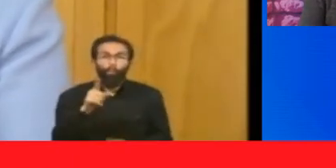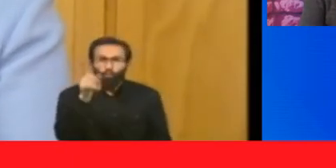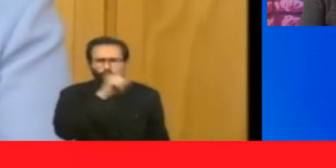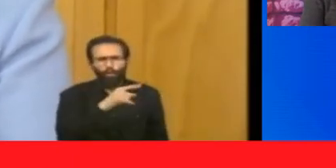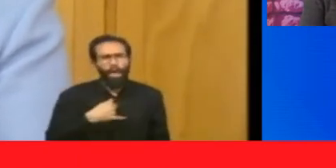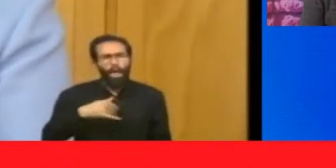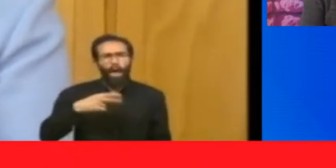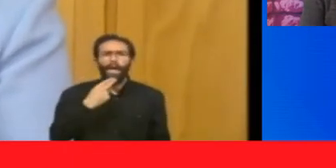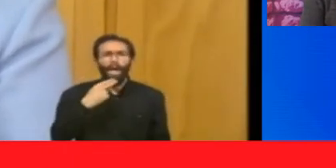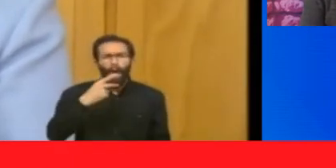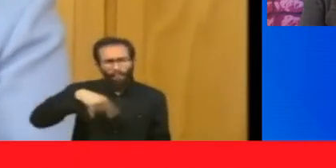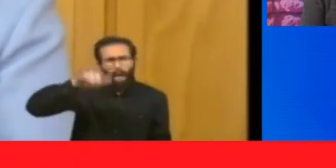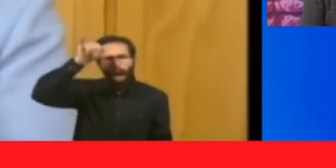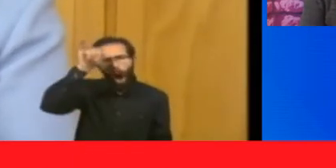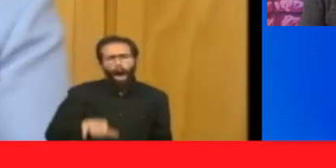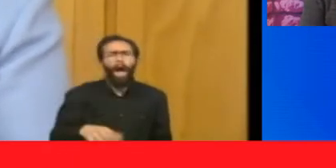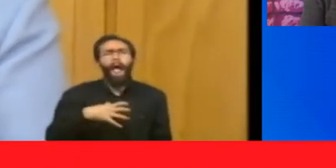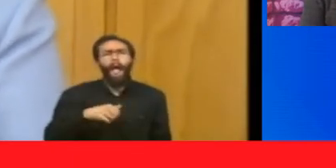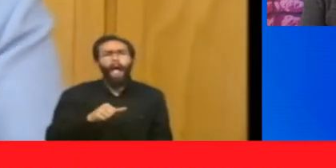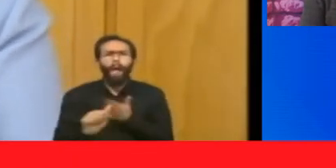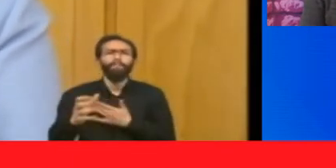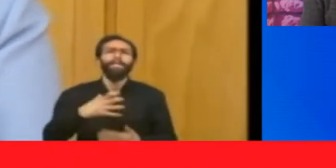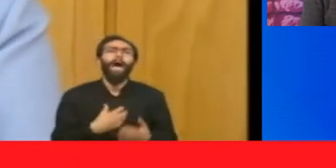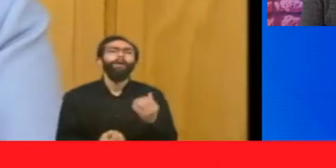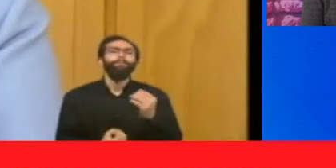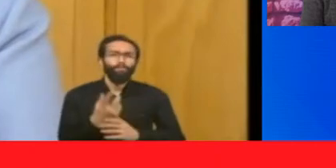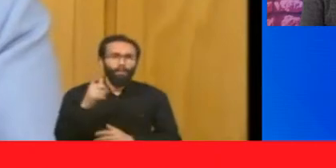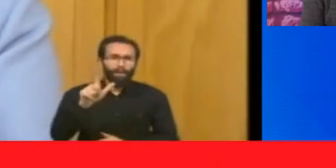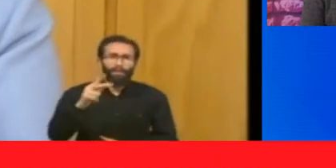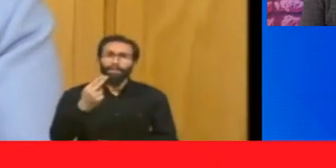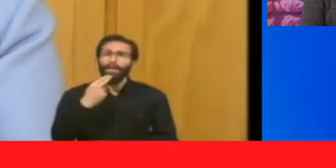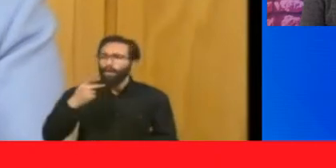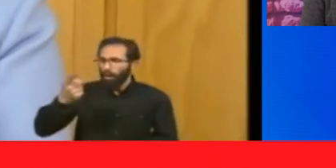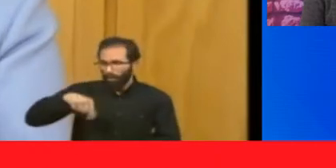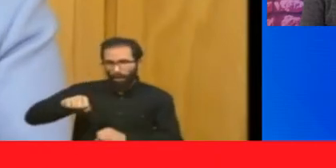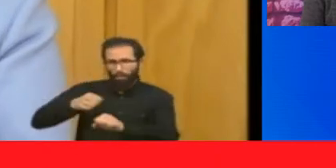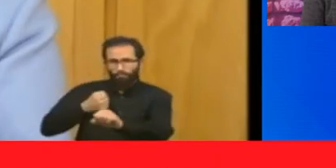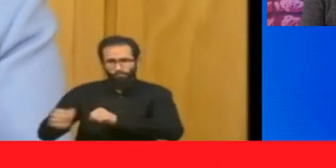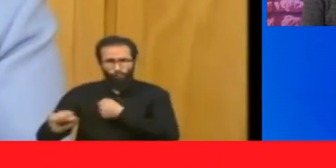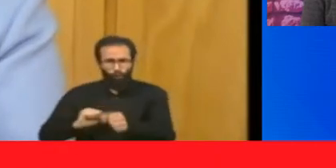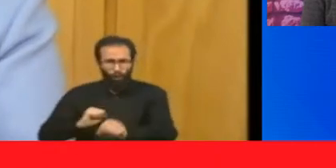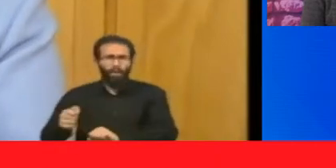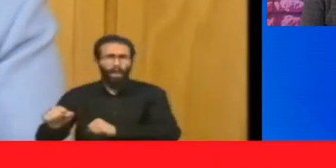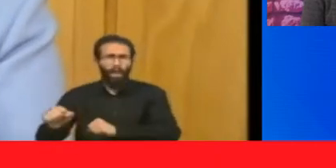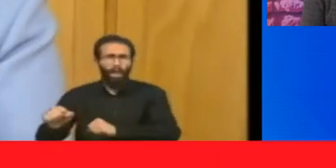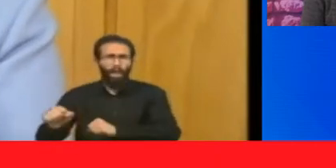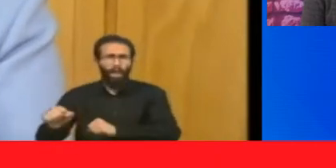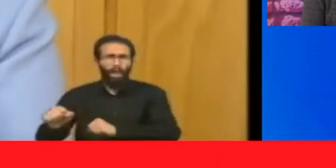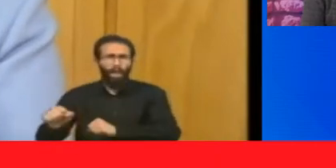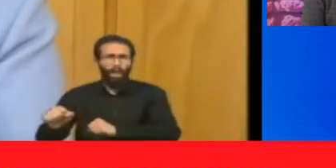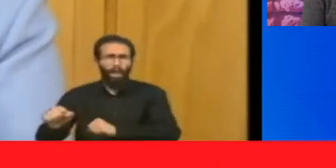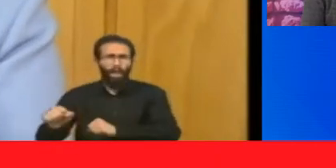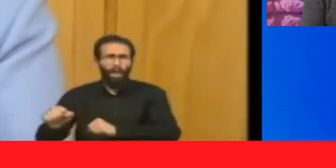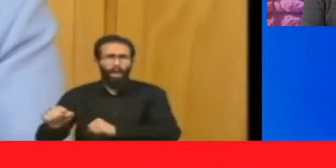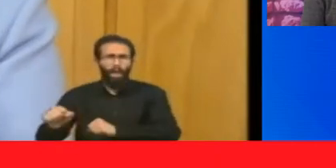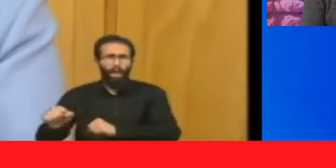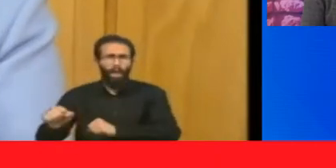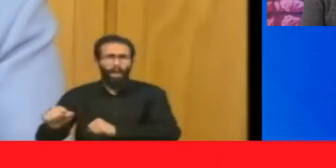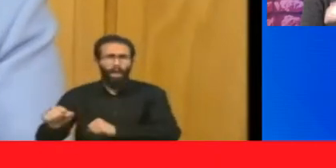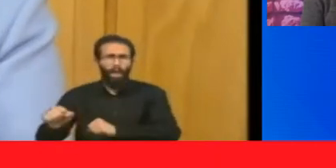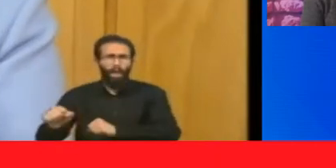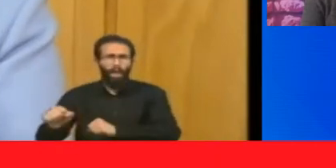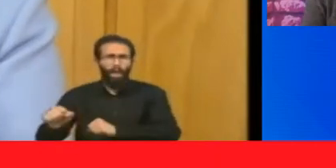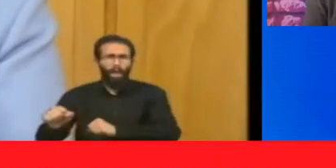arkadaşlar, Facebook'tan şu anda izleyenler paylaşsınlar. Bakın bizim dışımızda grup toplantısını veren hiçbir TV kanalı yok. Sizden rica ediyorum